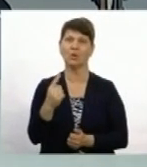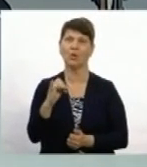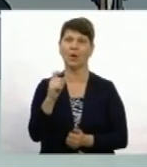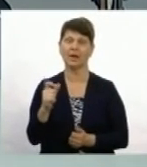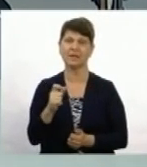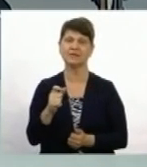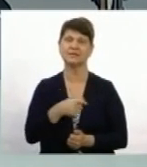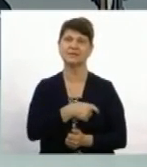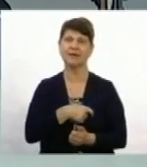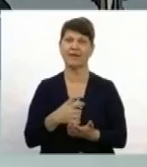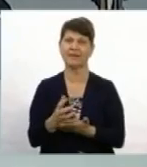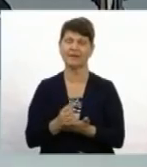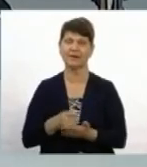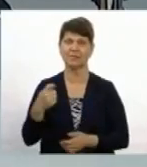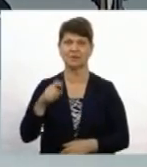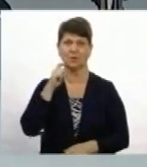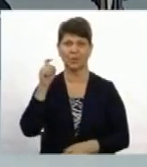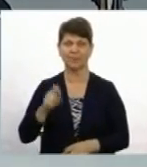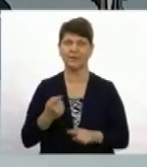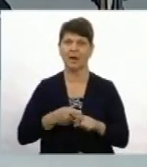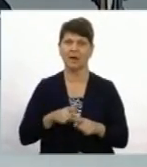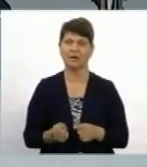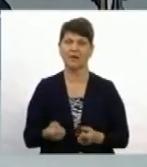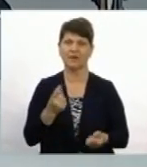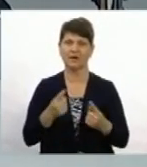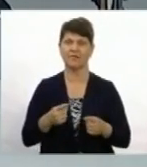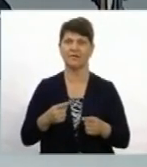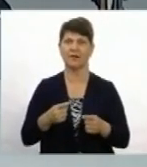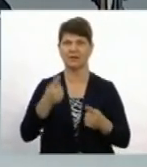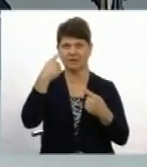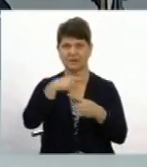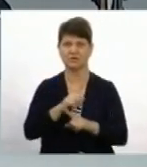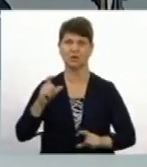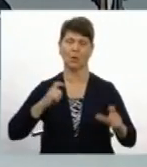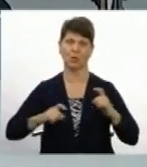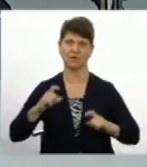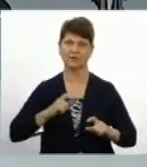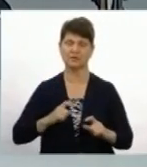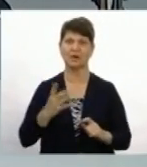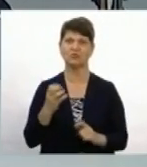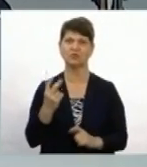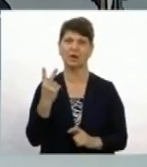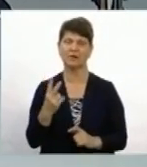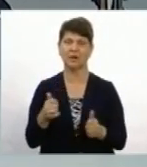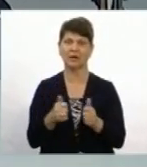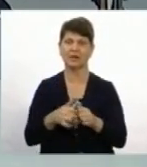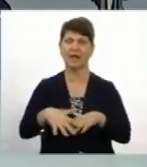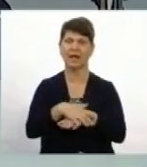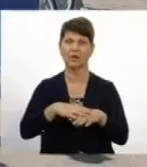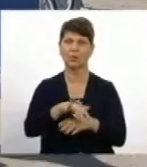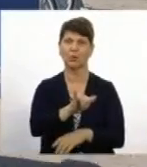України. Два велосипеди з агітаційними матеріалами виявили на станції біля технічного університету. Ще два поруч із ринком